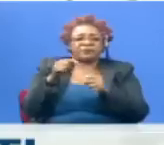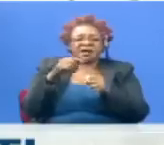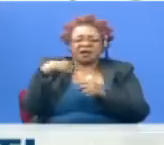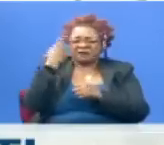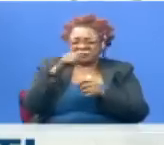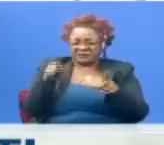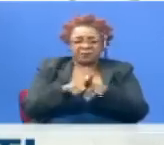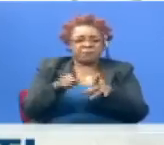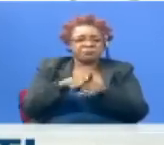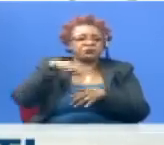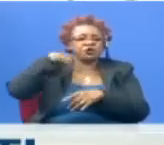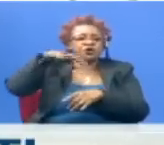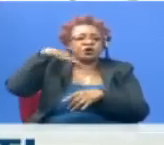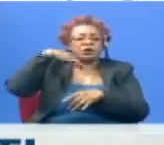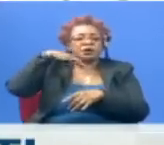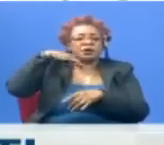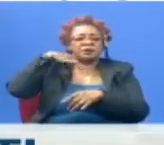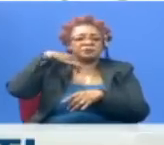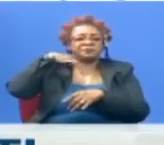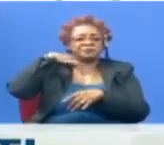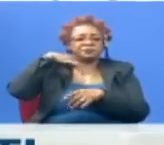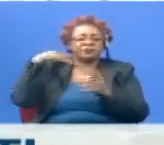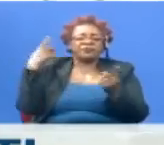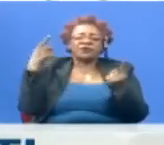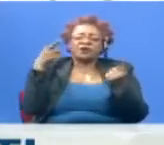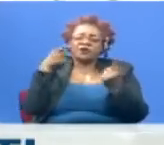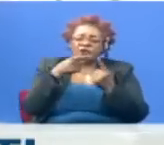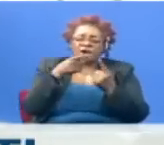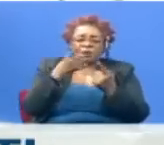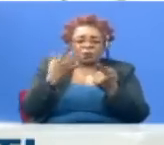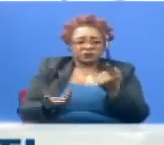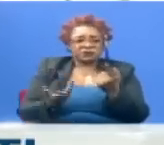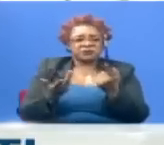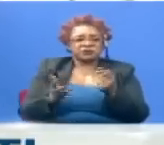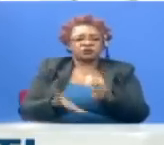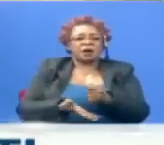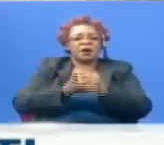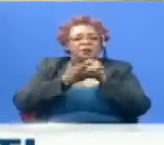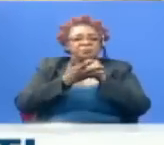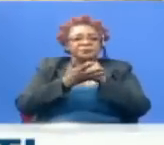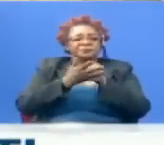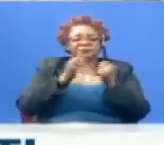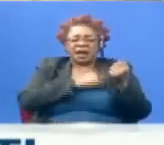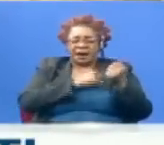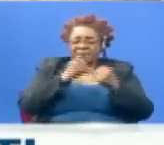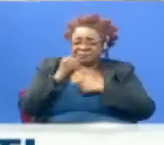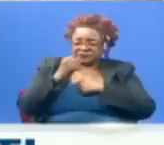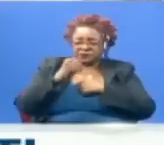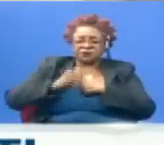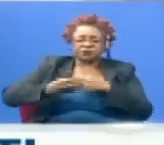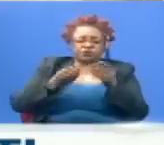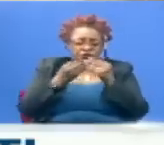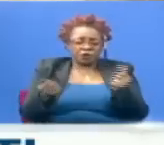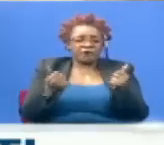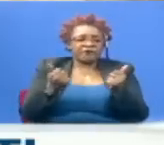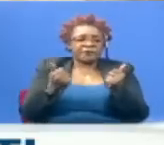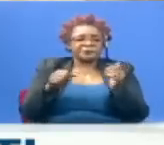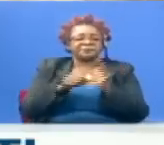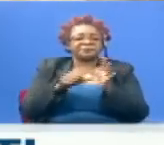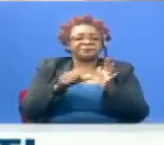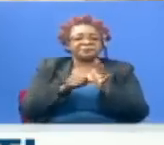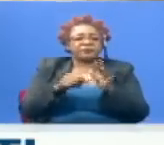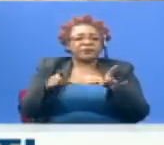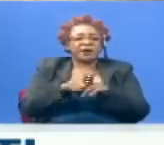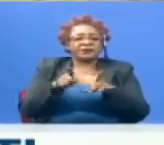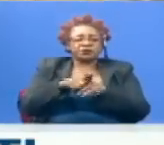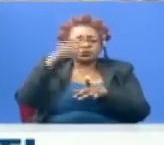that we are making it very intelligent. Lengo la kifaa hiki ni kusaidia maafisa wa jeshi kupambana na magaidi kwa kutathmini